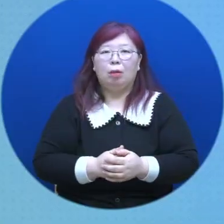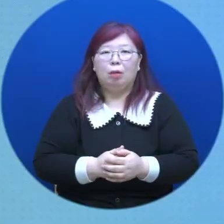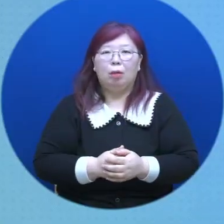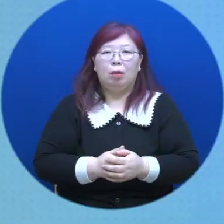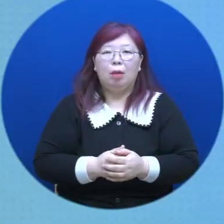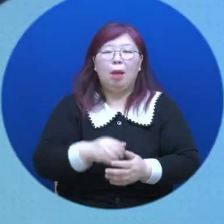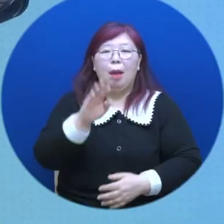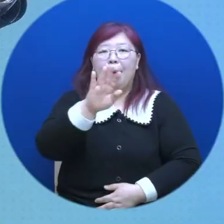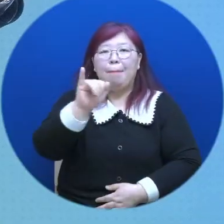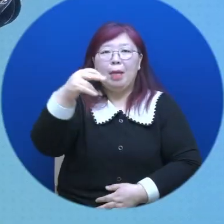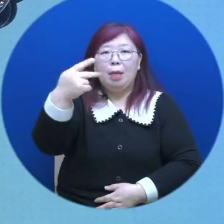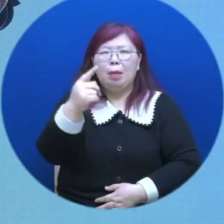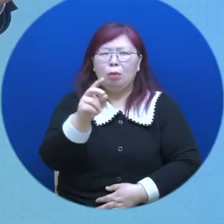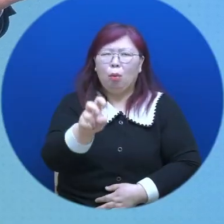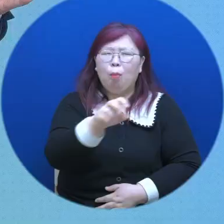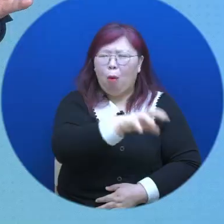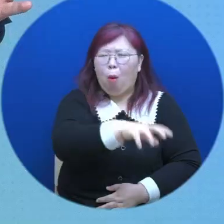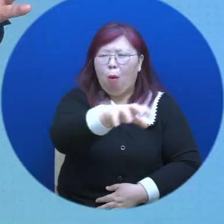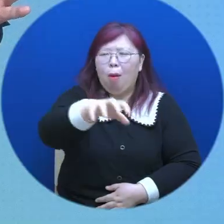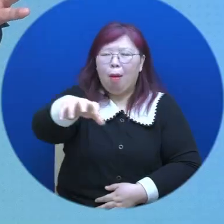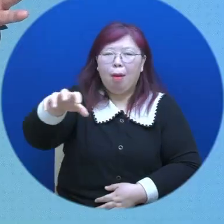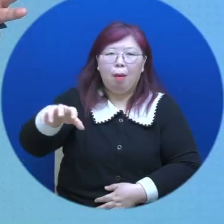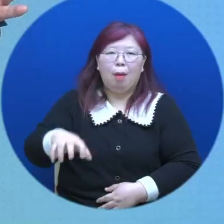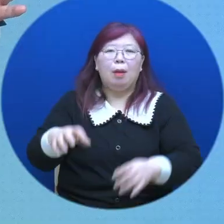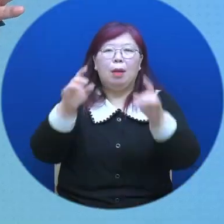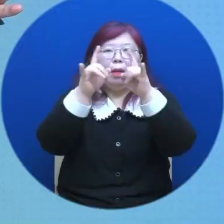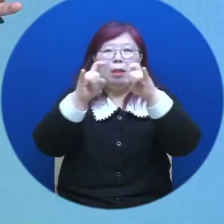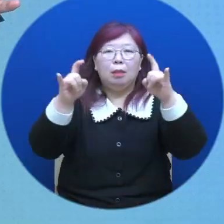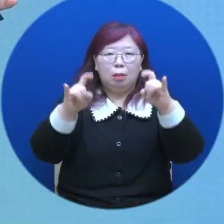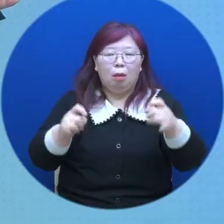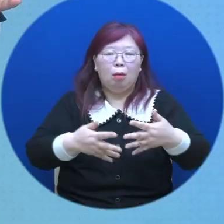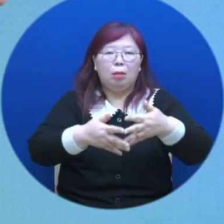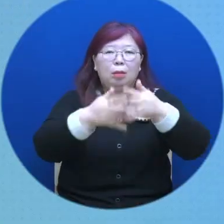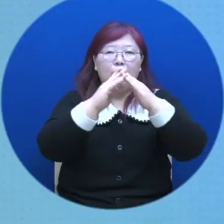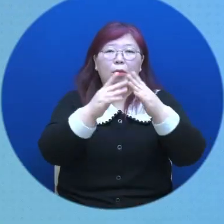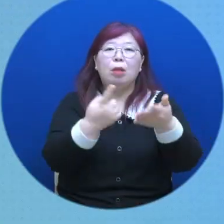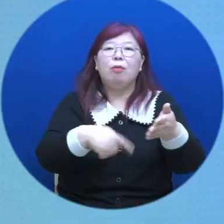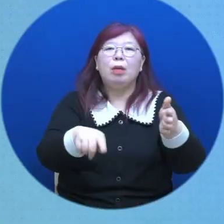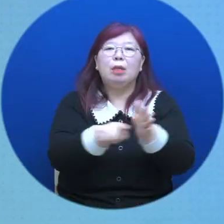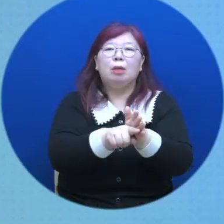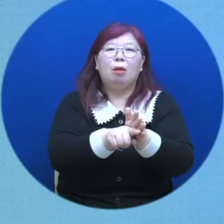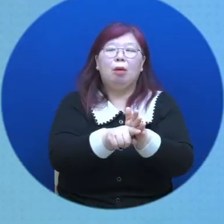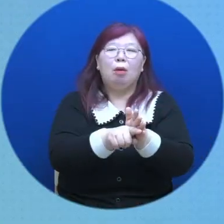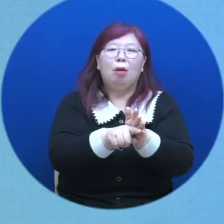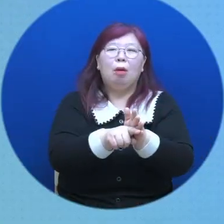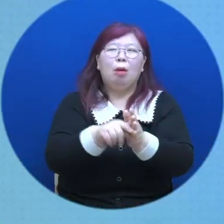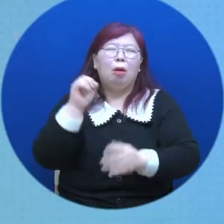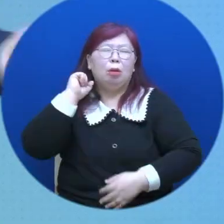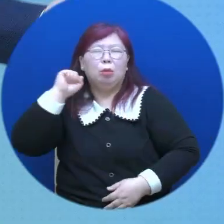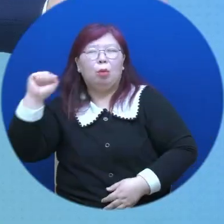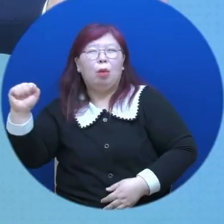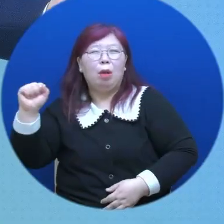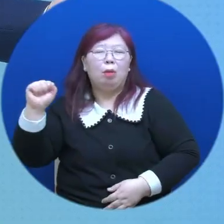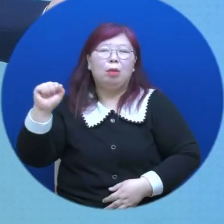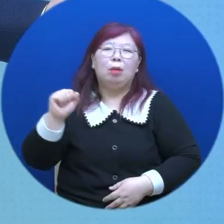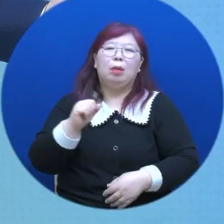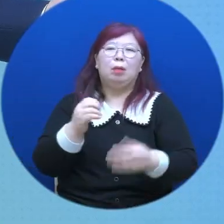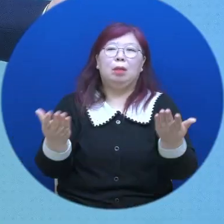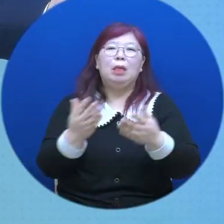비돔, 람셋 국고성을 세우기 위하여 노예로 끌려간 자들이다, 그렇게 말을